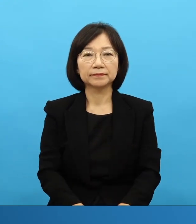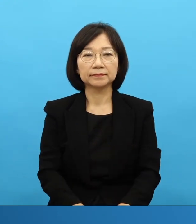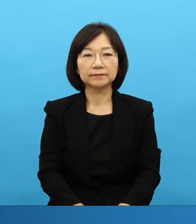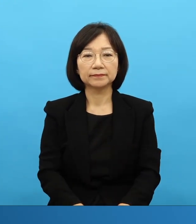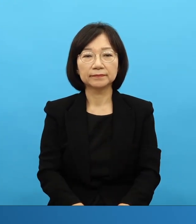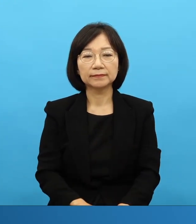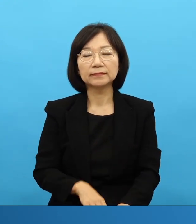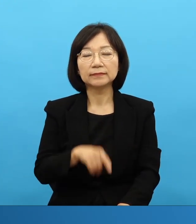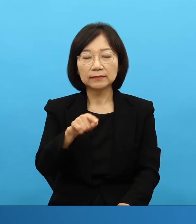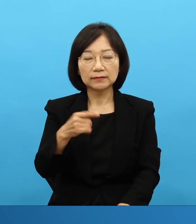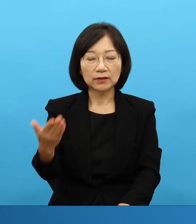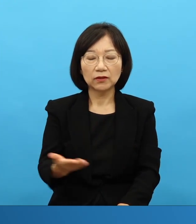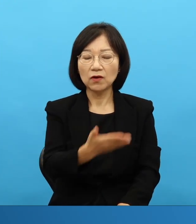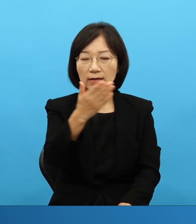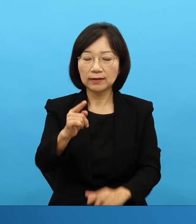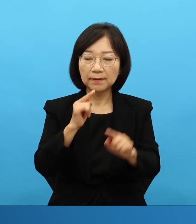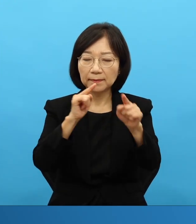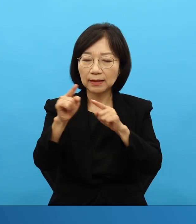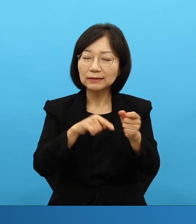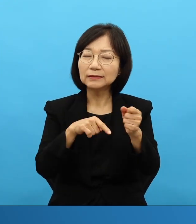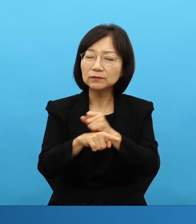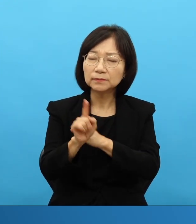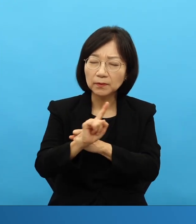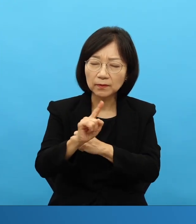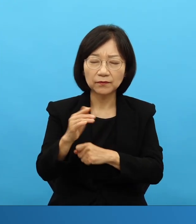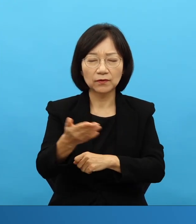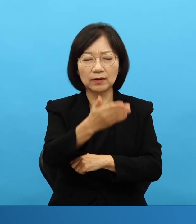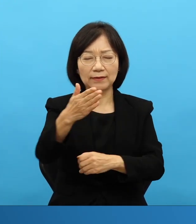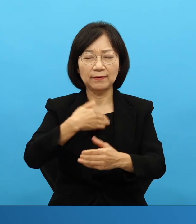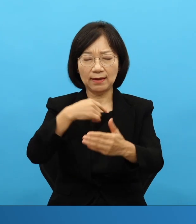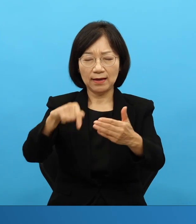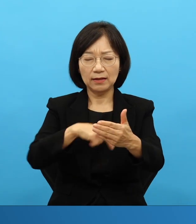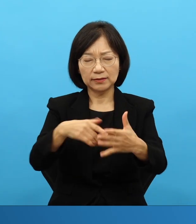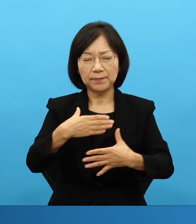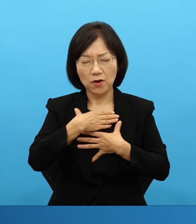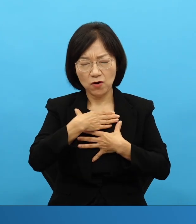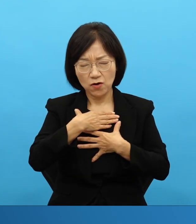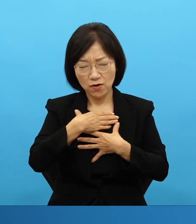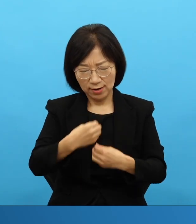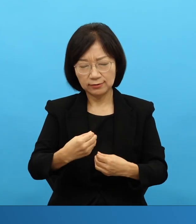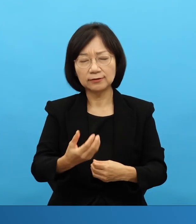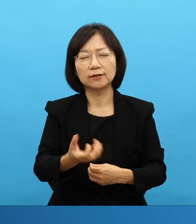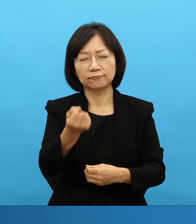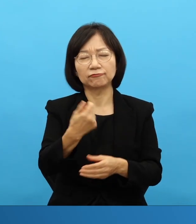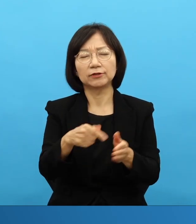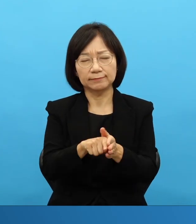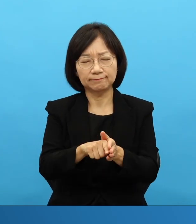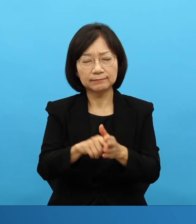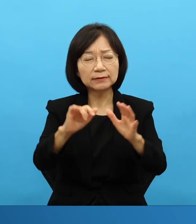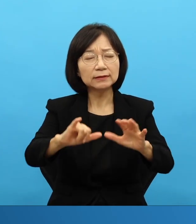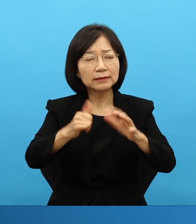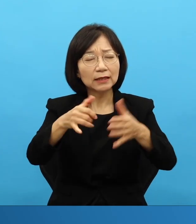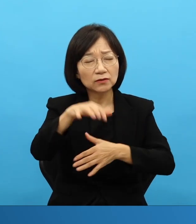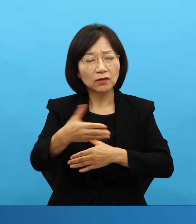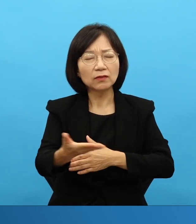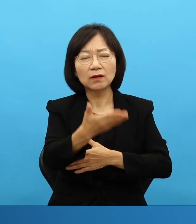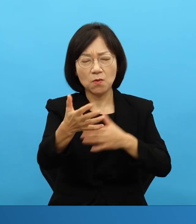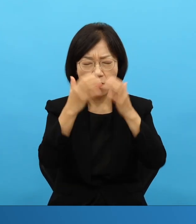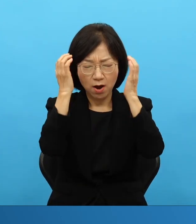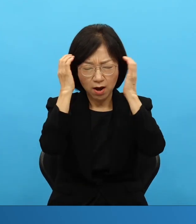이것을 너에게 이르는 것은 너희로 내 안에서 평안을 누리게 하려 함이라. 세상에서는 너희가 환난을 당하나